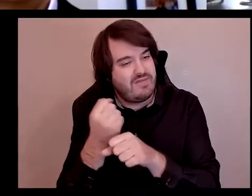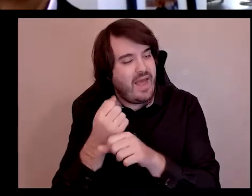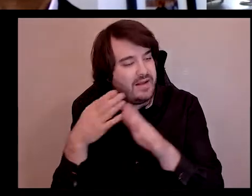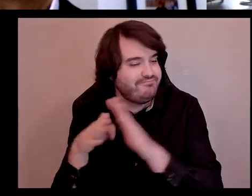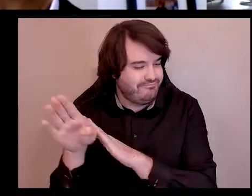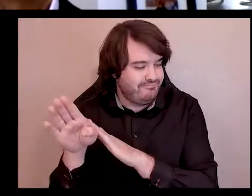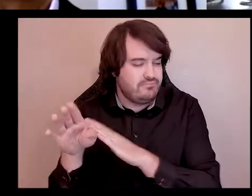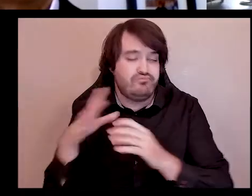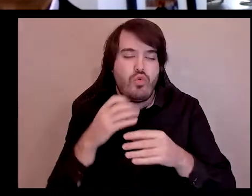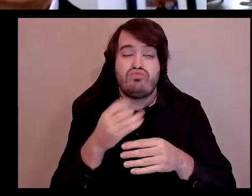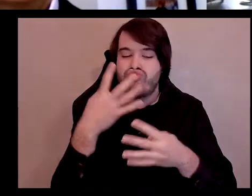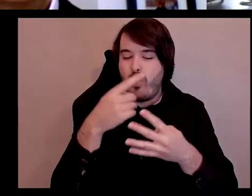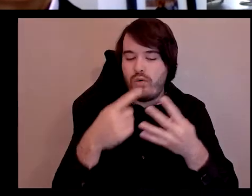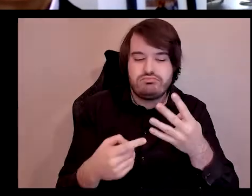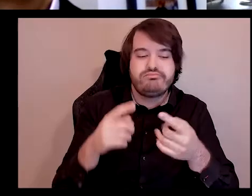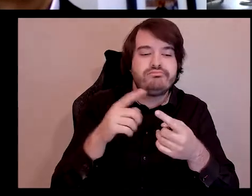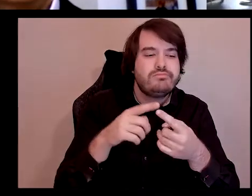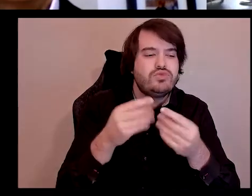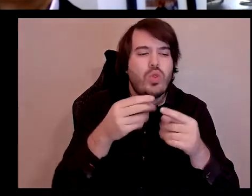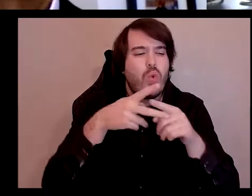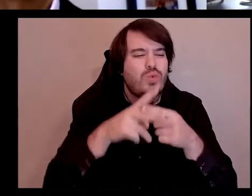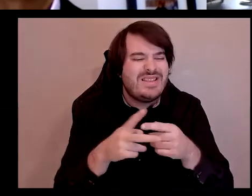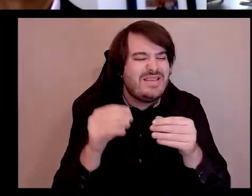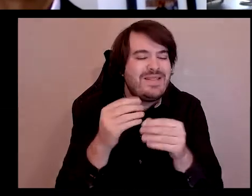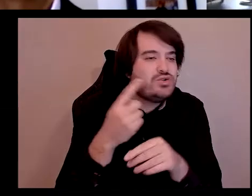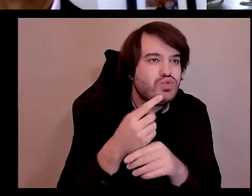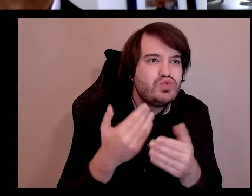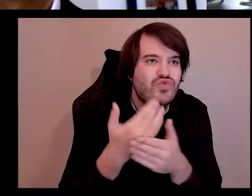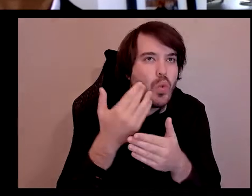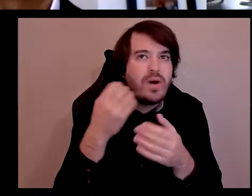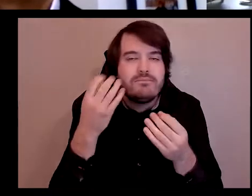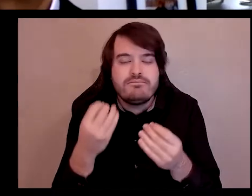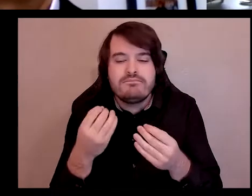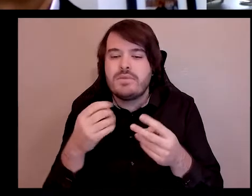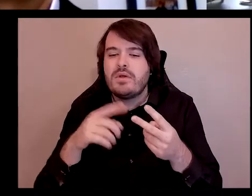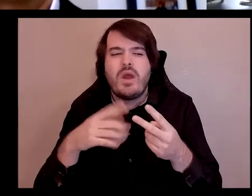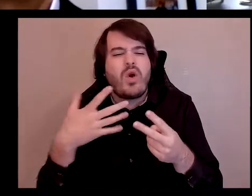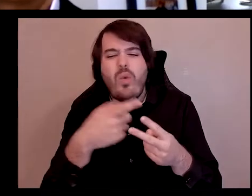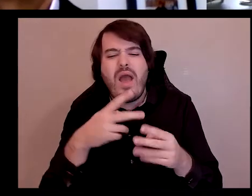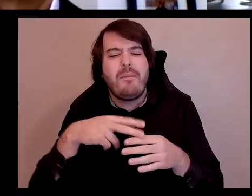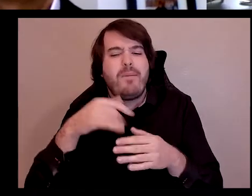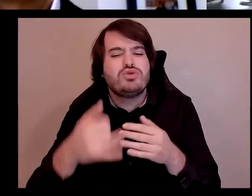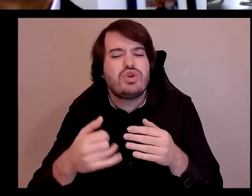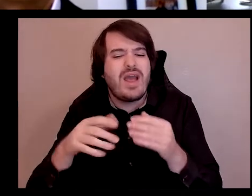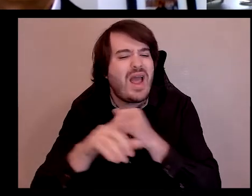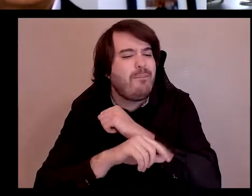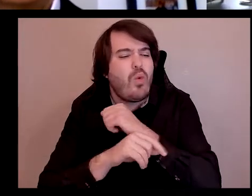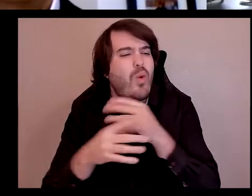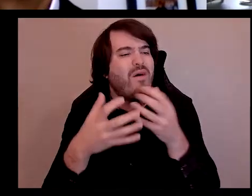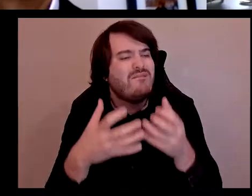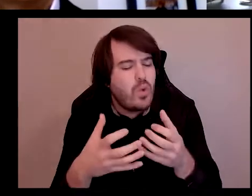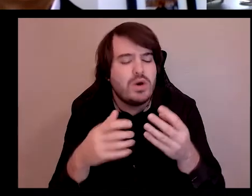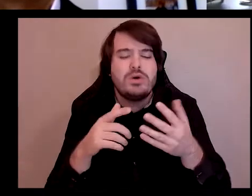Alors, ça représente plusieurs aspects. D'une part, la mise à jour des outils, l'identification de projets